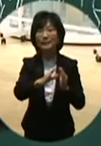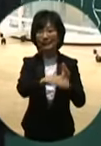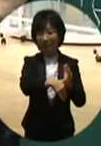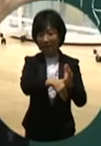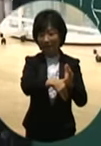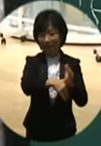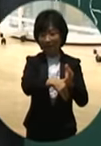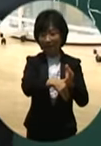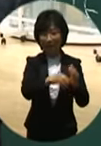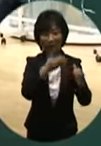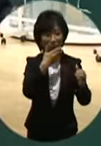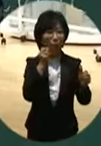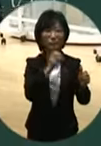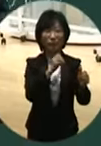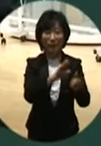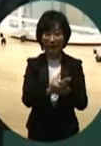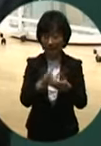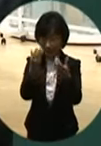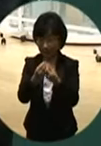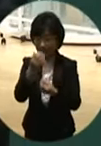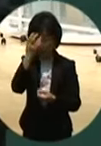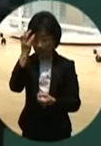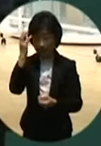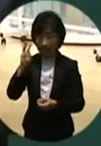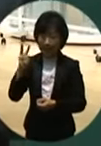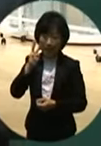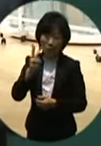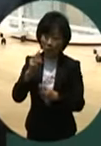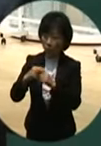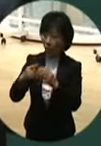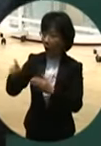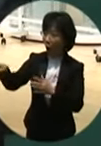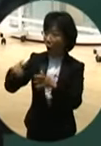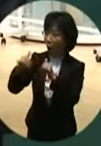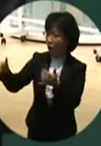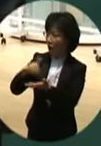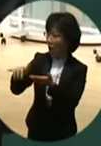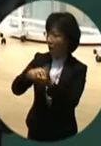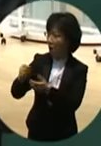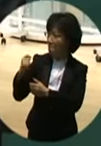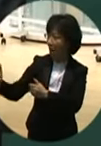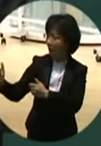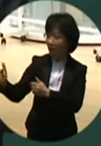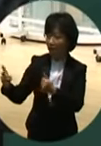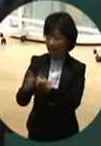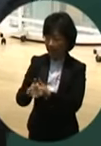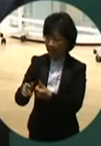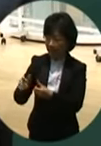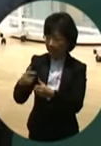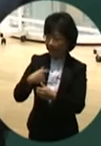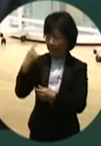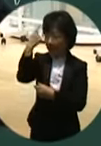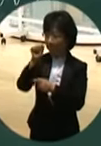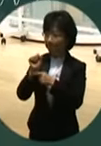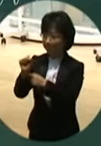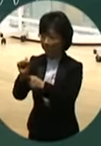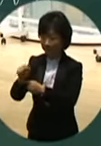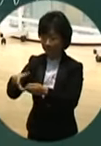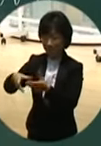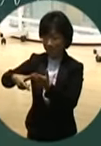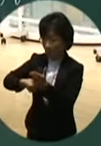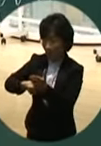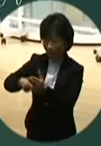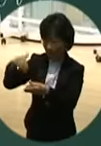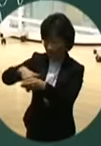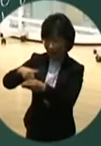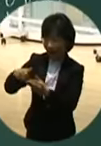쳐다보고 오고요. 우리에게 표를 쳐다보고 오면 아무것도 눈에 안 보입니다. Because if the politicians come to this church thinking about the